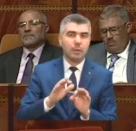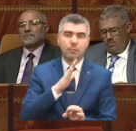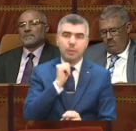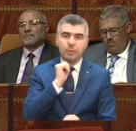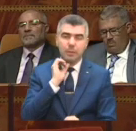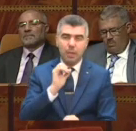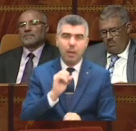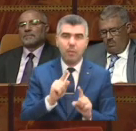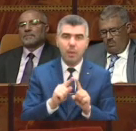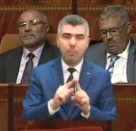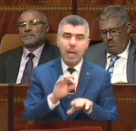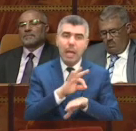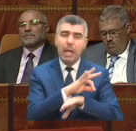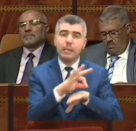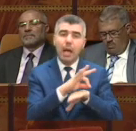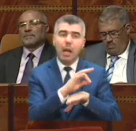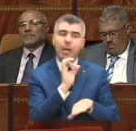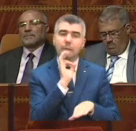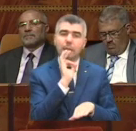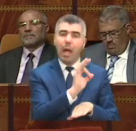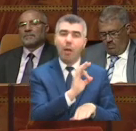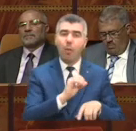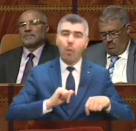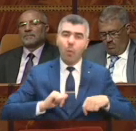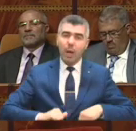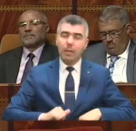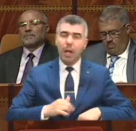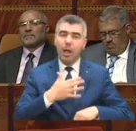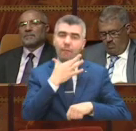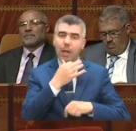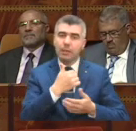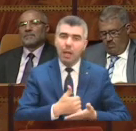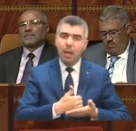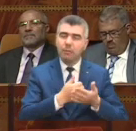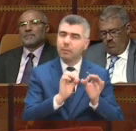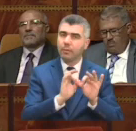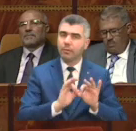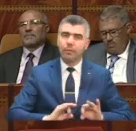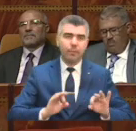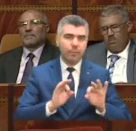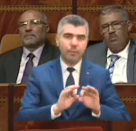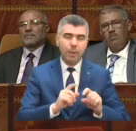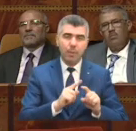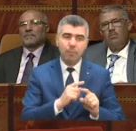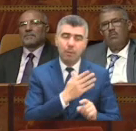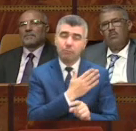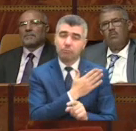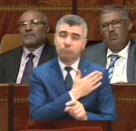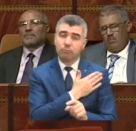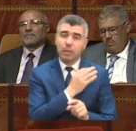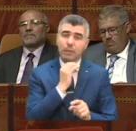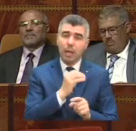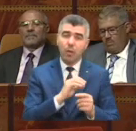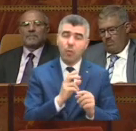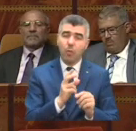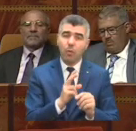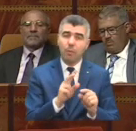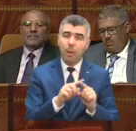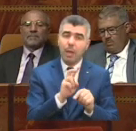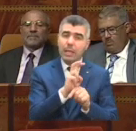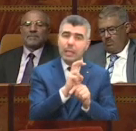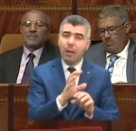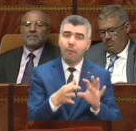تصعب وتعقد الأمور ولا تيسر، ضرورة جدولة الديون ومراجعة العقود لأن الفلاح